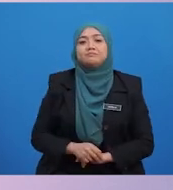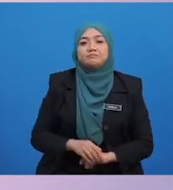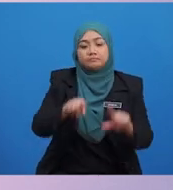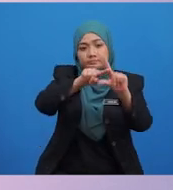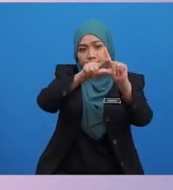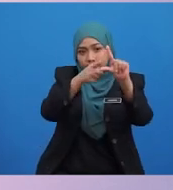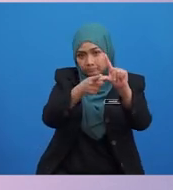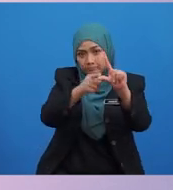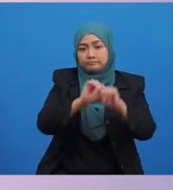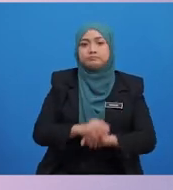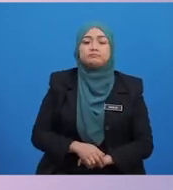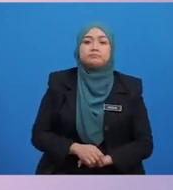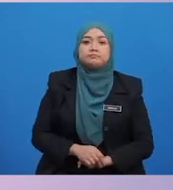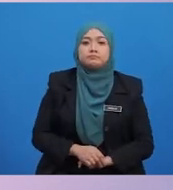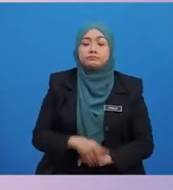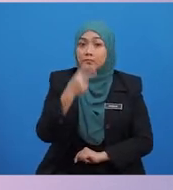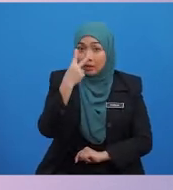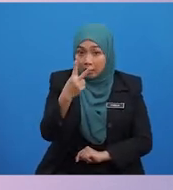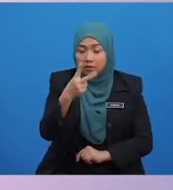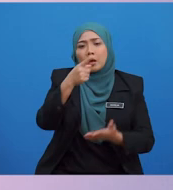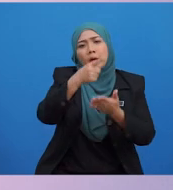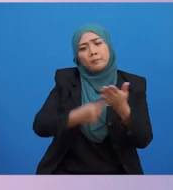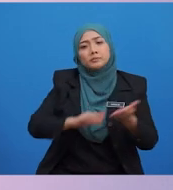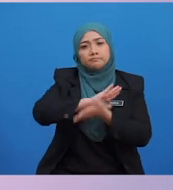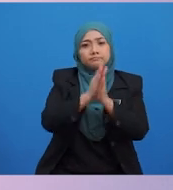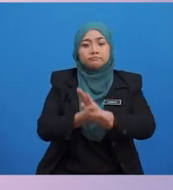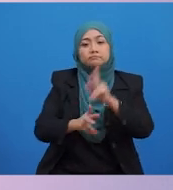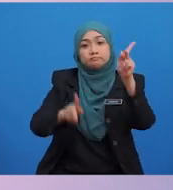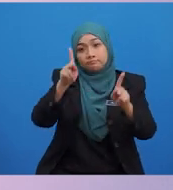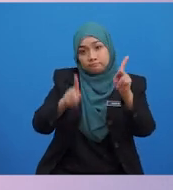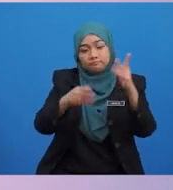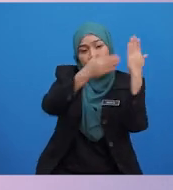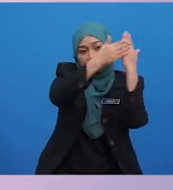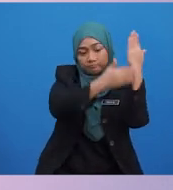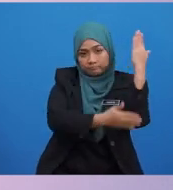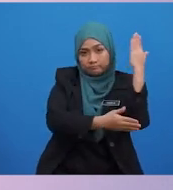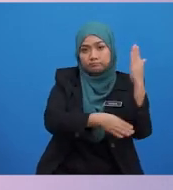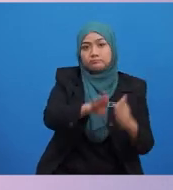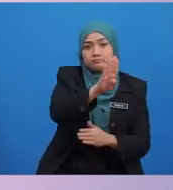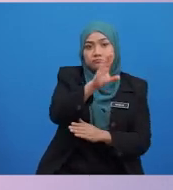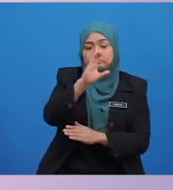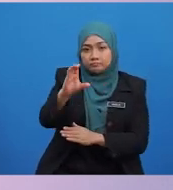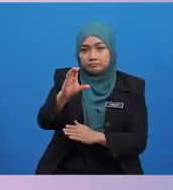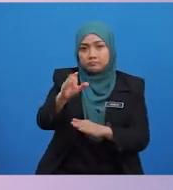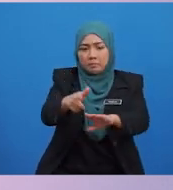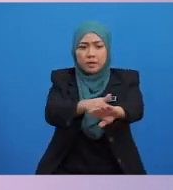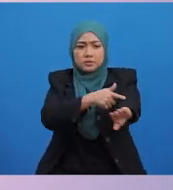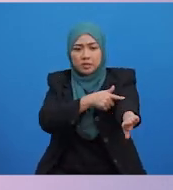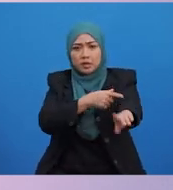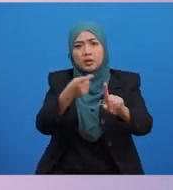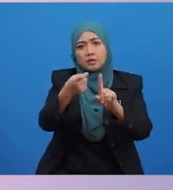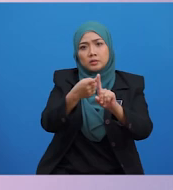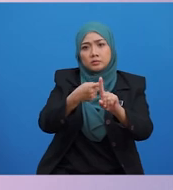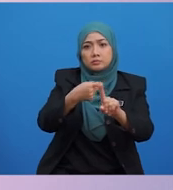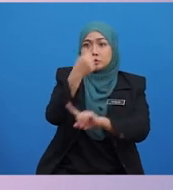sekarang perhatikan apo pula pedal di jika ccbc lebih panjang daripada